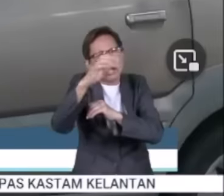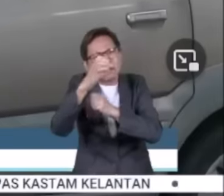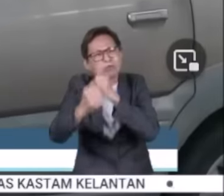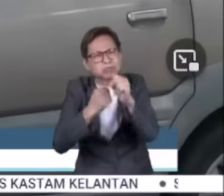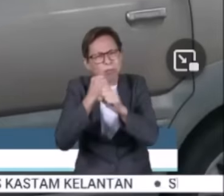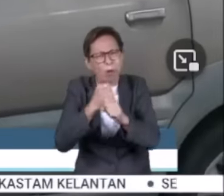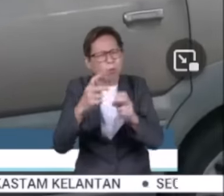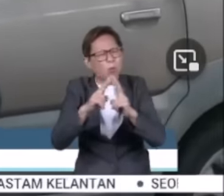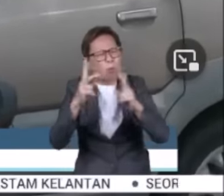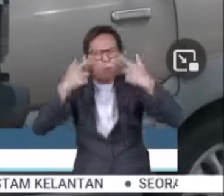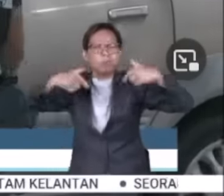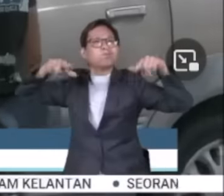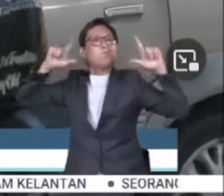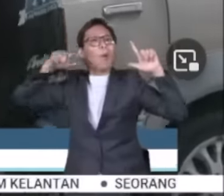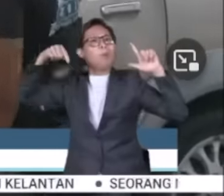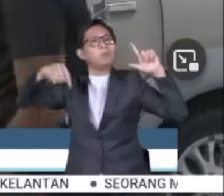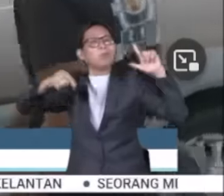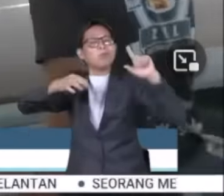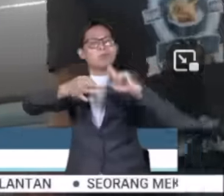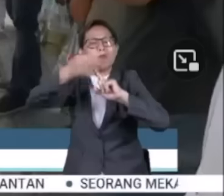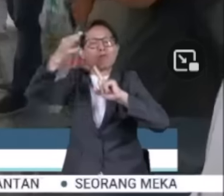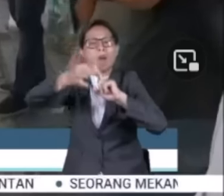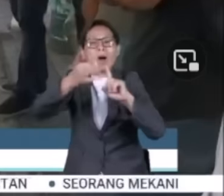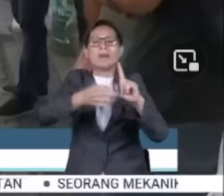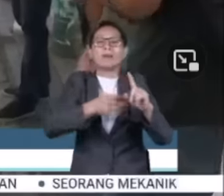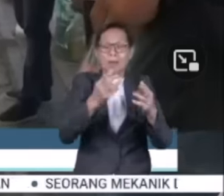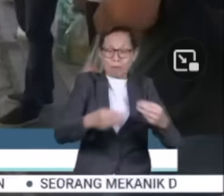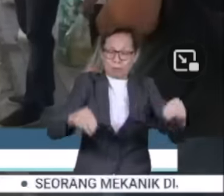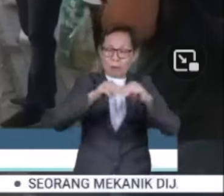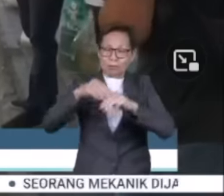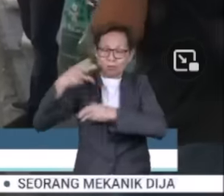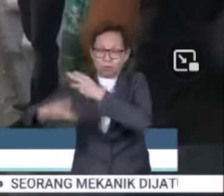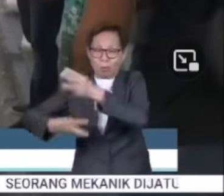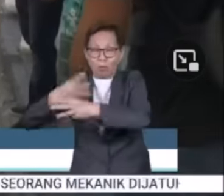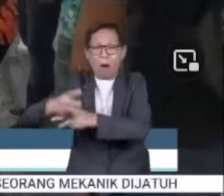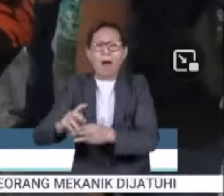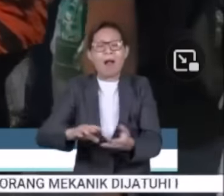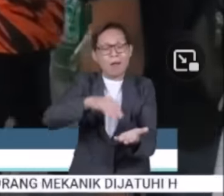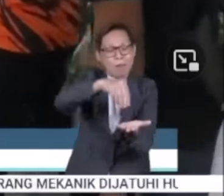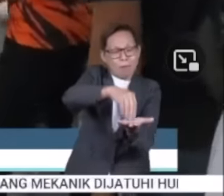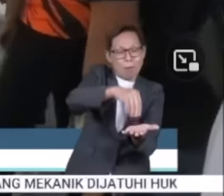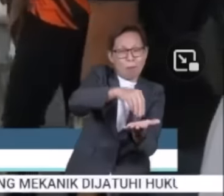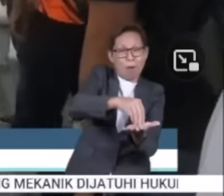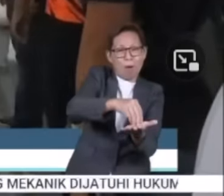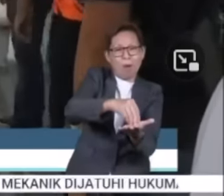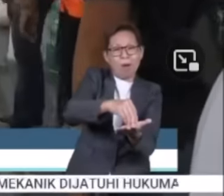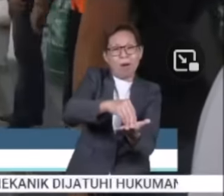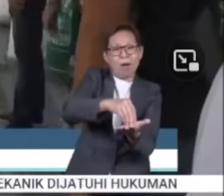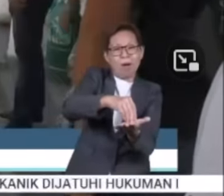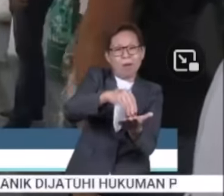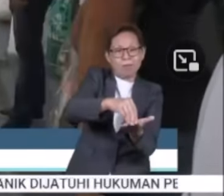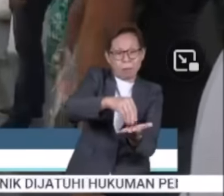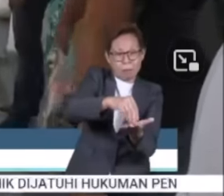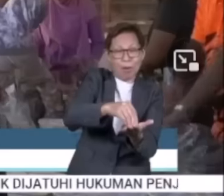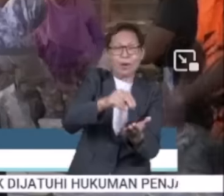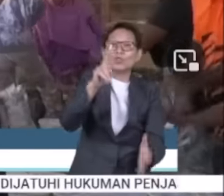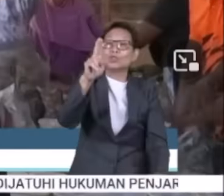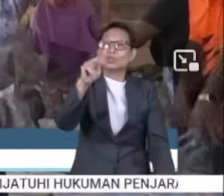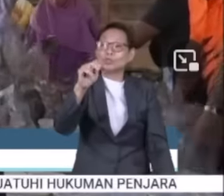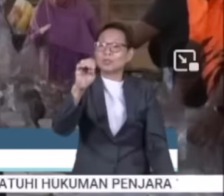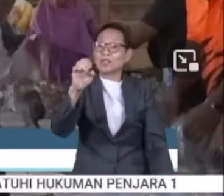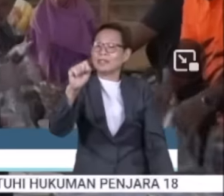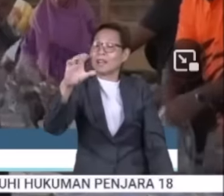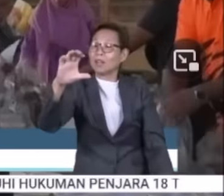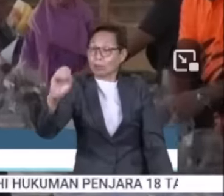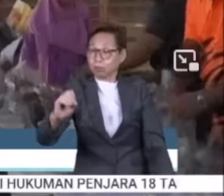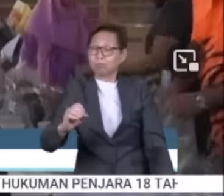terkenal di Pulau Pinang. Dan ini adalah masjid warisan yang mana terletak di dalam kawasan tapak UNESCO, tapak warisan dunia. Jadi ini adalah salah